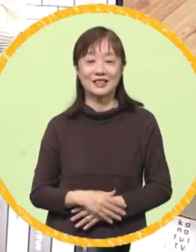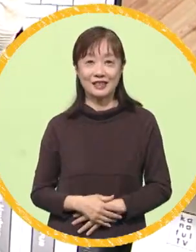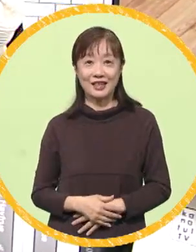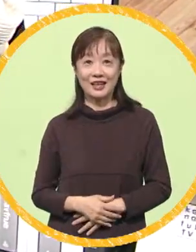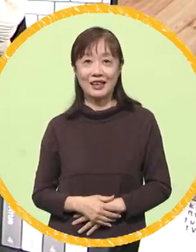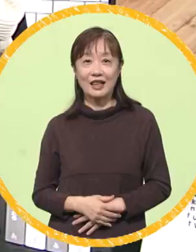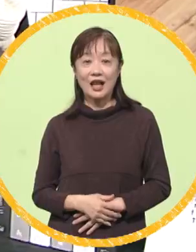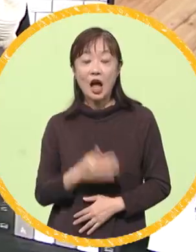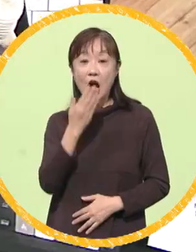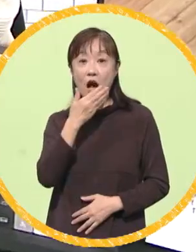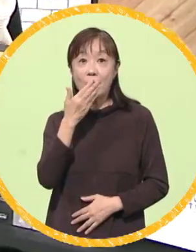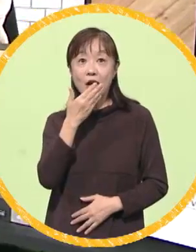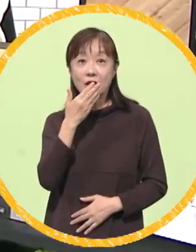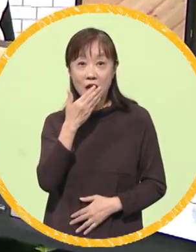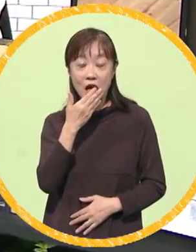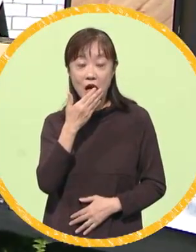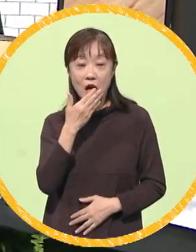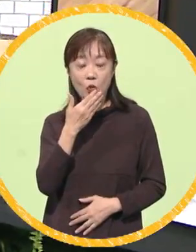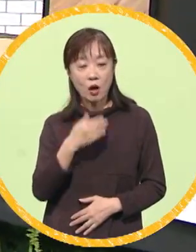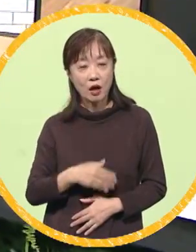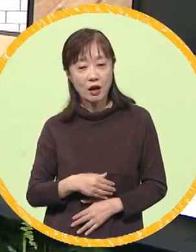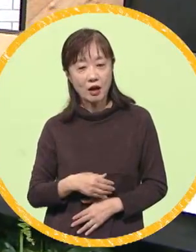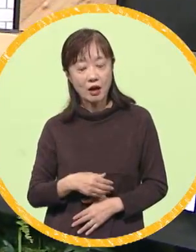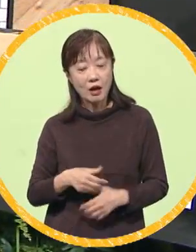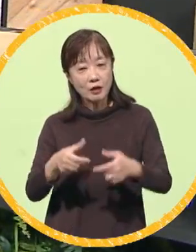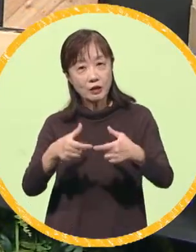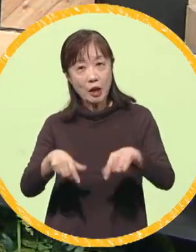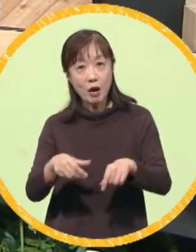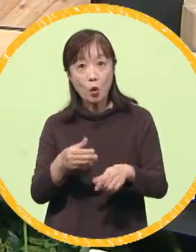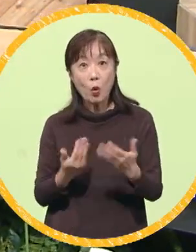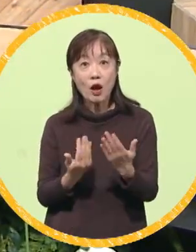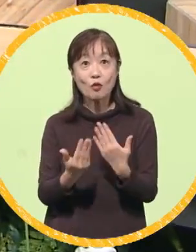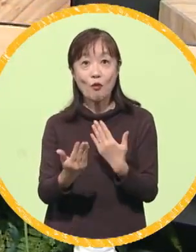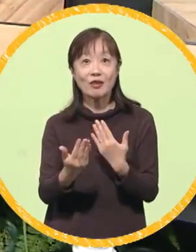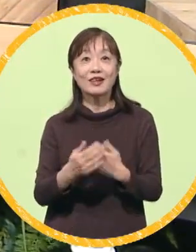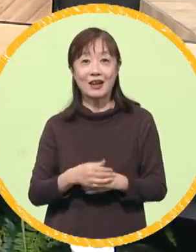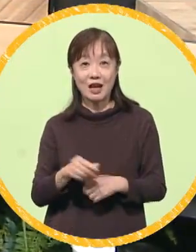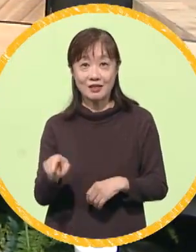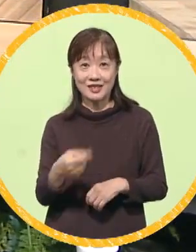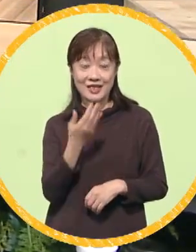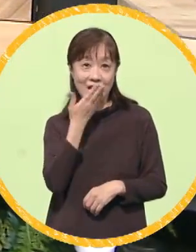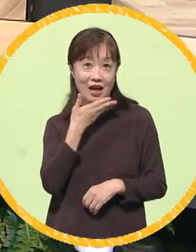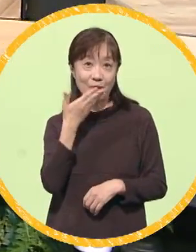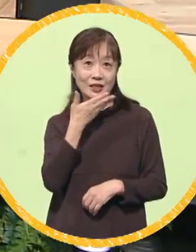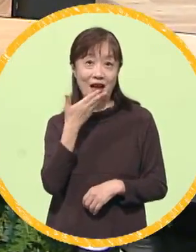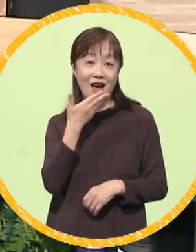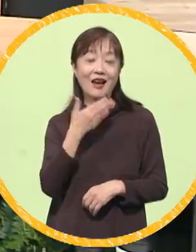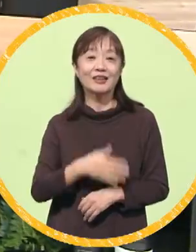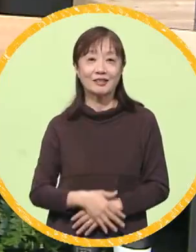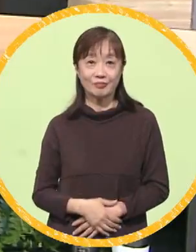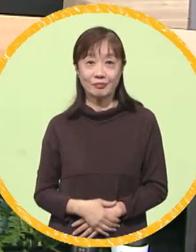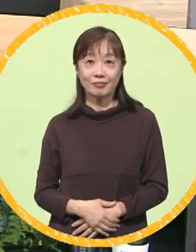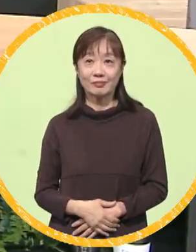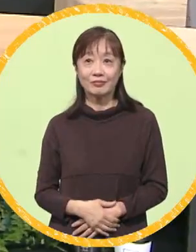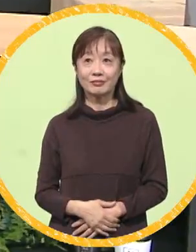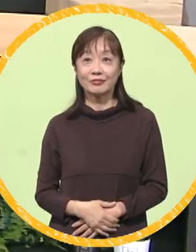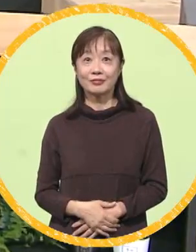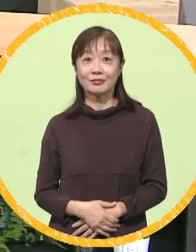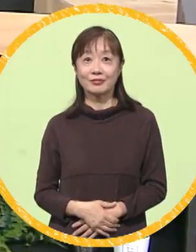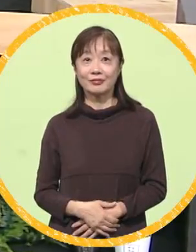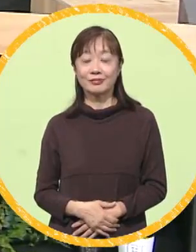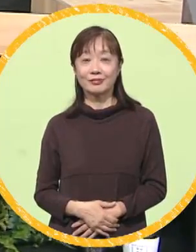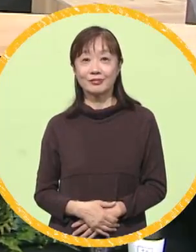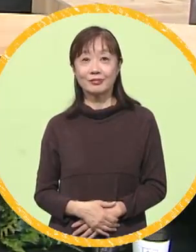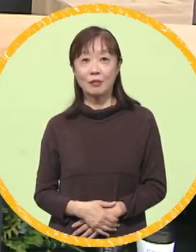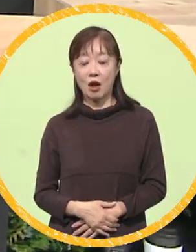お砂糖の甘さだけじゃなくて、きっと多分卵が濃いから、 うん、 自然な甘さも加わって、 すごい